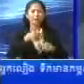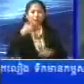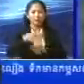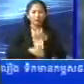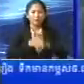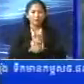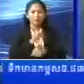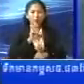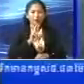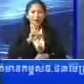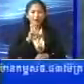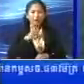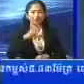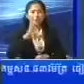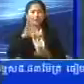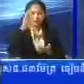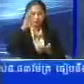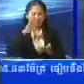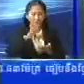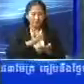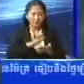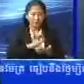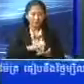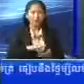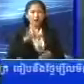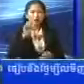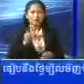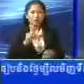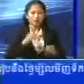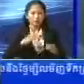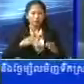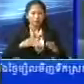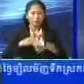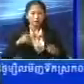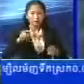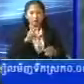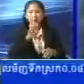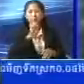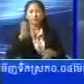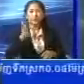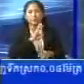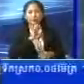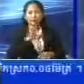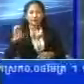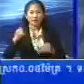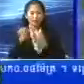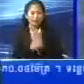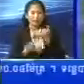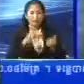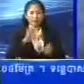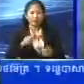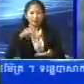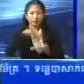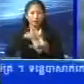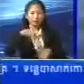ធសម្ពាធទាបខាងលើនេះនឹងរំកិលចុះមកលើខាងត្បូងនិងឱកាសពីរលេខទៅកើតលើភាគកណ្ដាលនៃប្រទេសជាតិកម្ពុជាត្រ